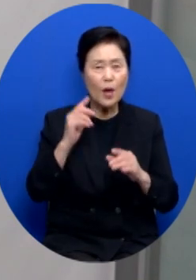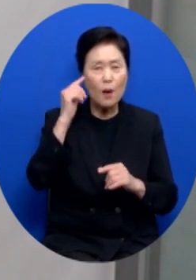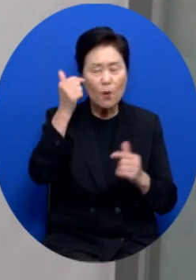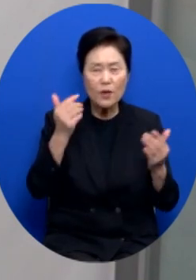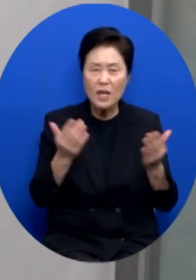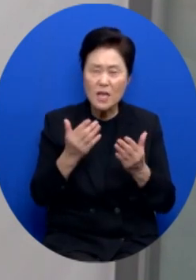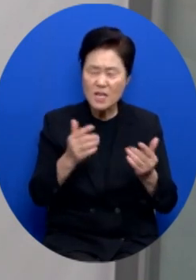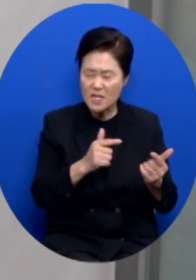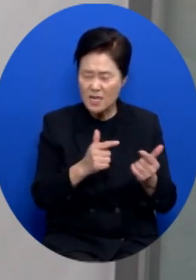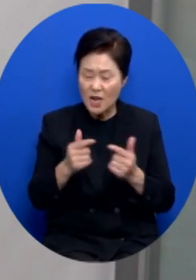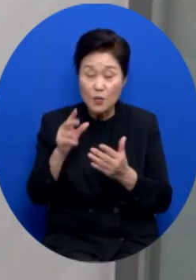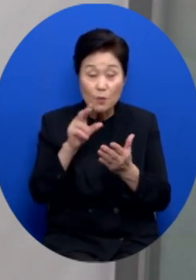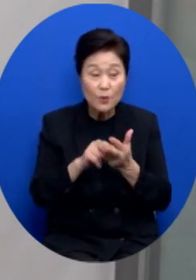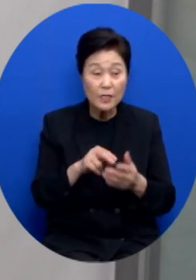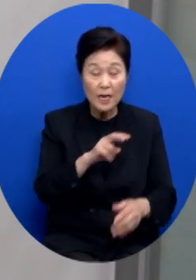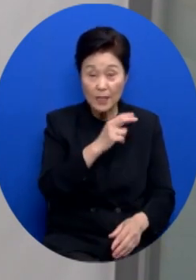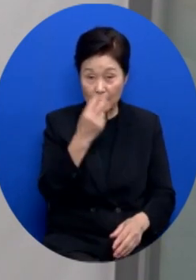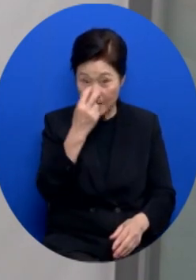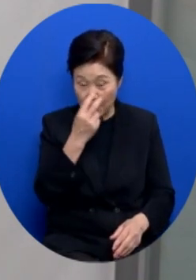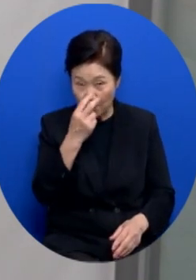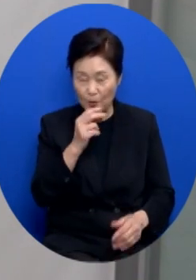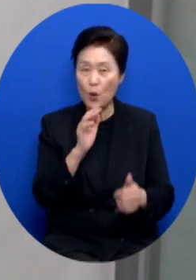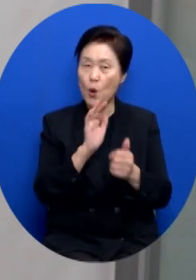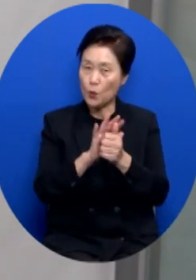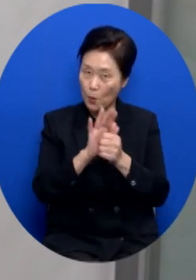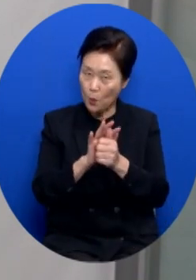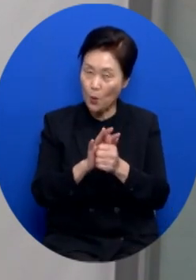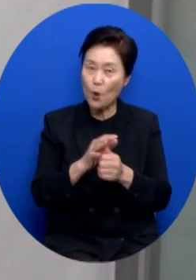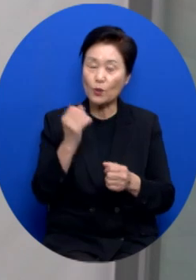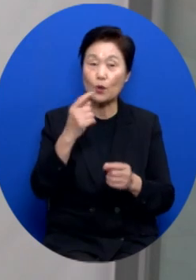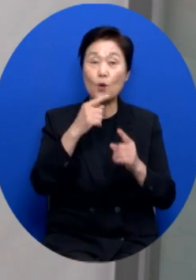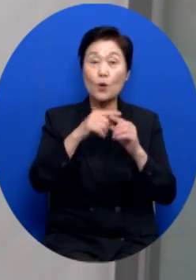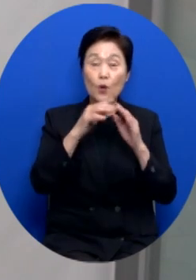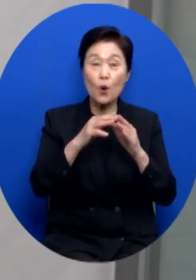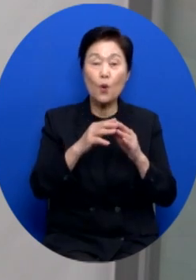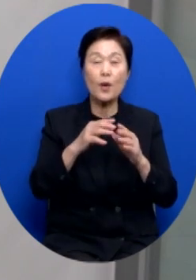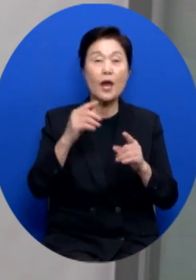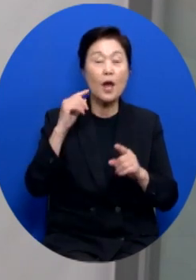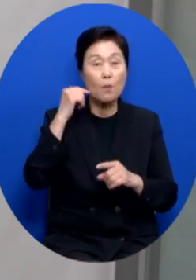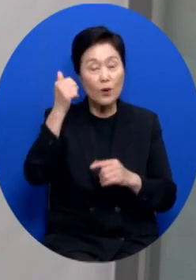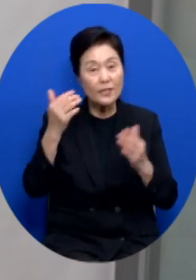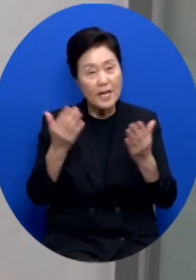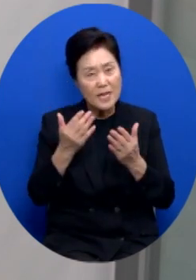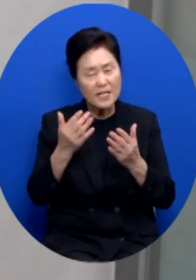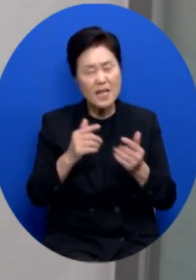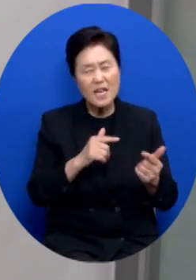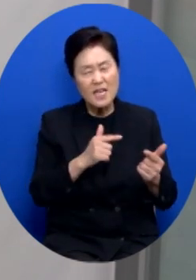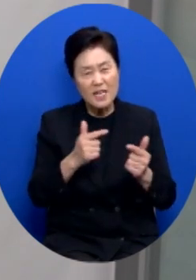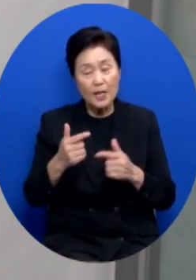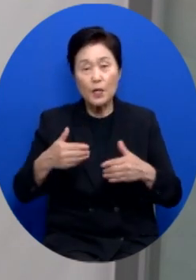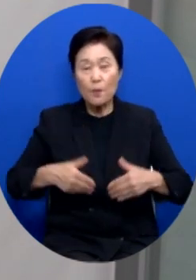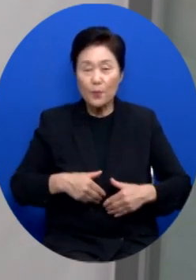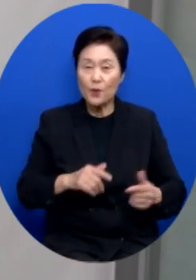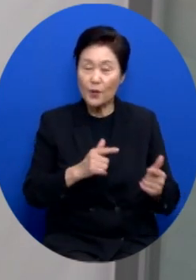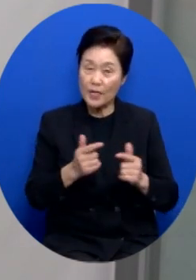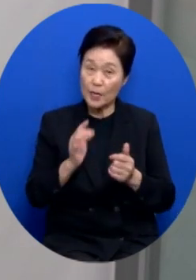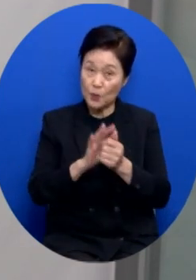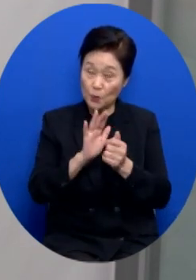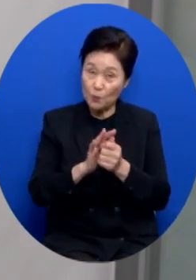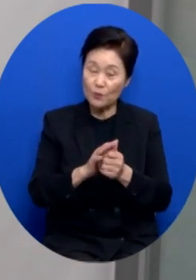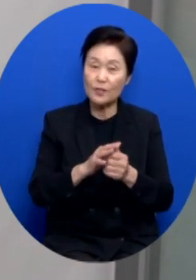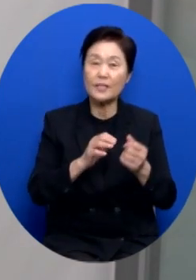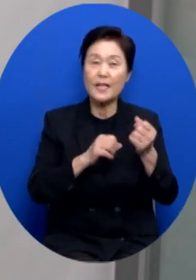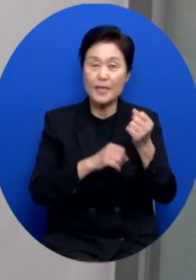과제들을 살피고 그리고 도울 것들은 도와가면서 특별히 교회 현장, 목회 현장에 필요한 자양분을 공급하는데 밑거름이 될 수